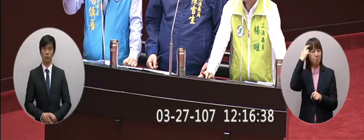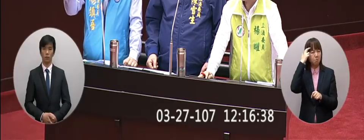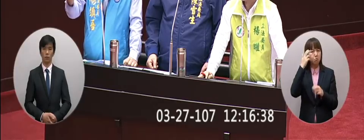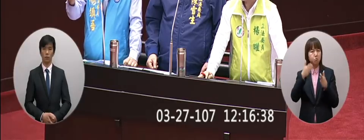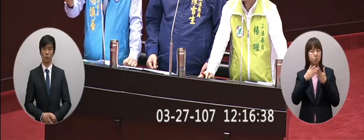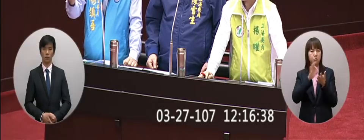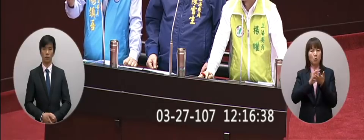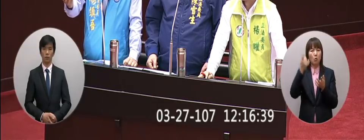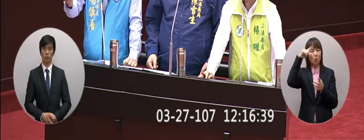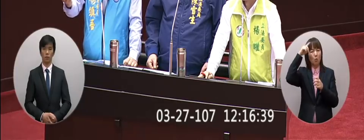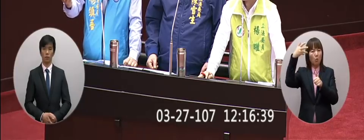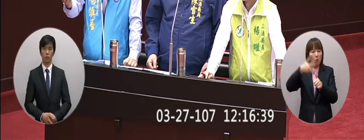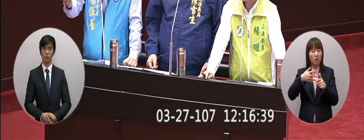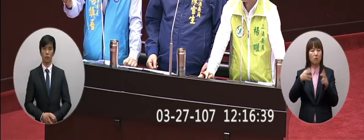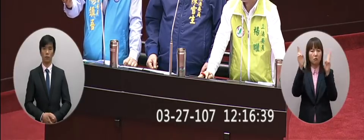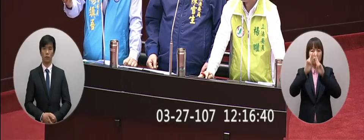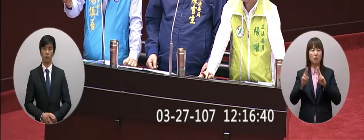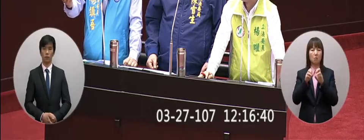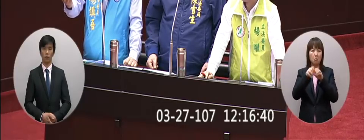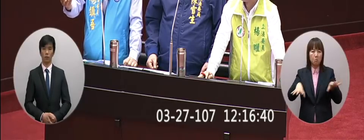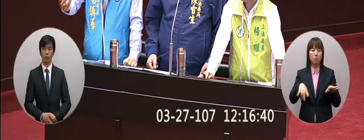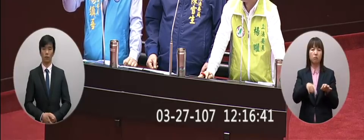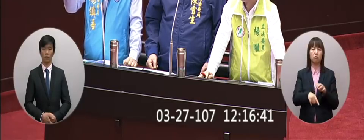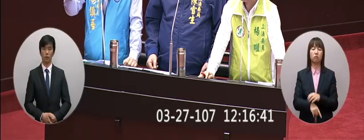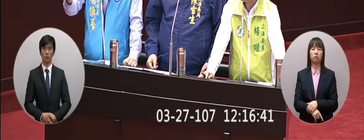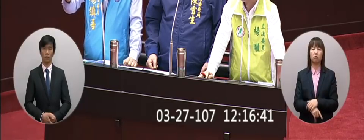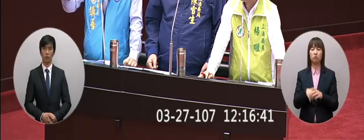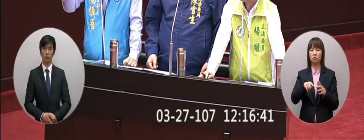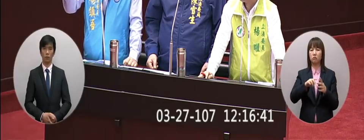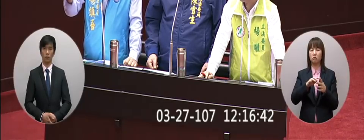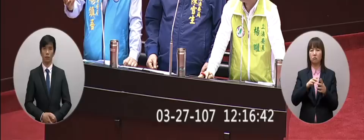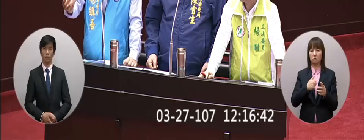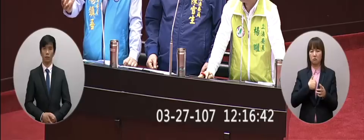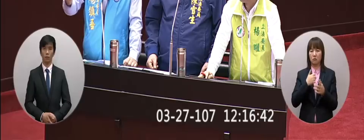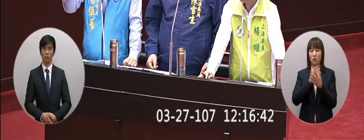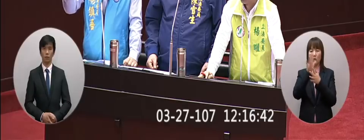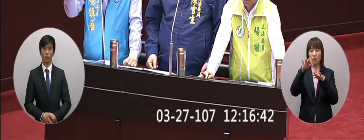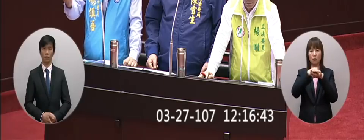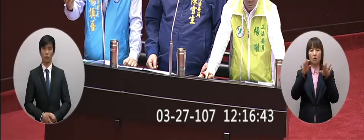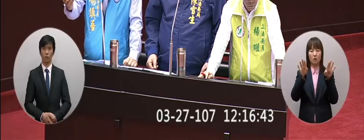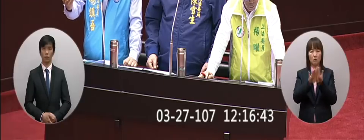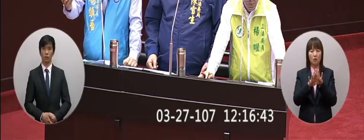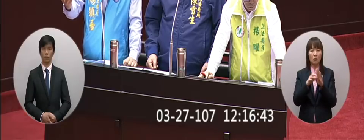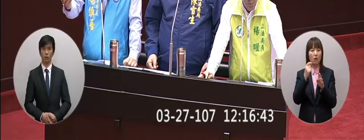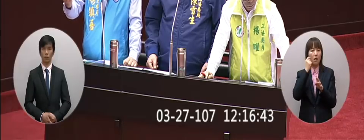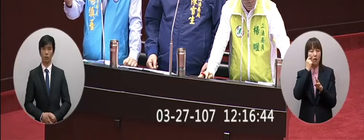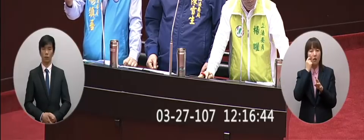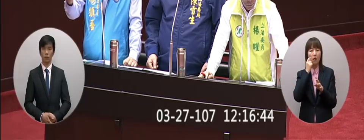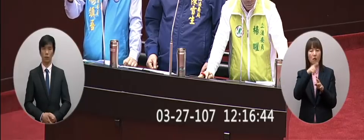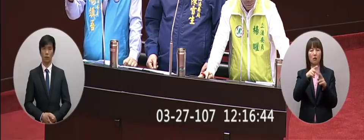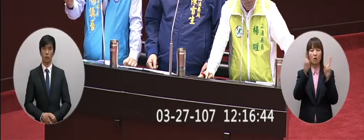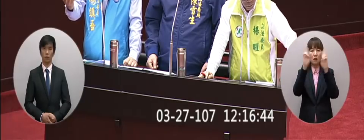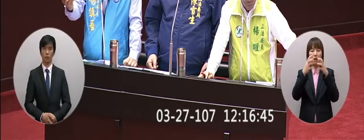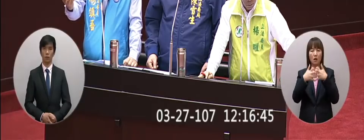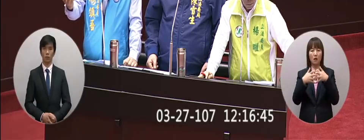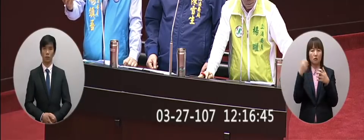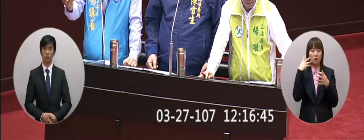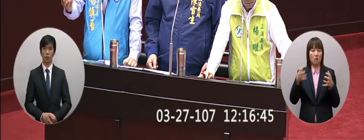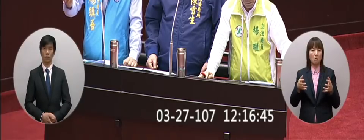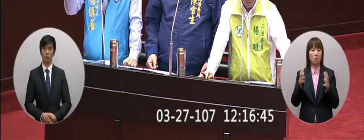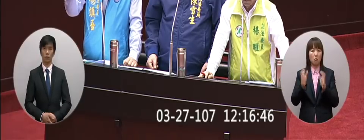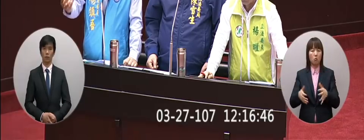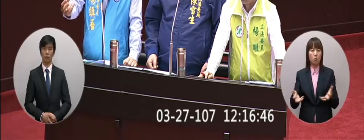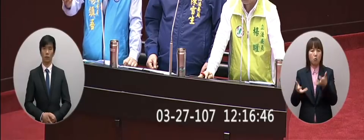用传统的发电方式。这样子，其实以后金门台其实也很难再有这样的一个发电机组在新建